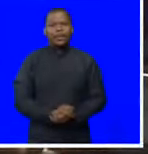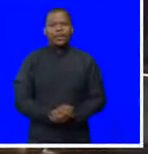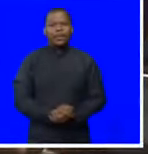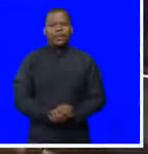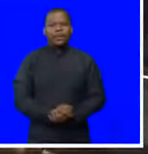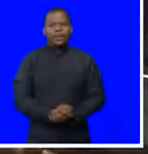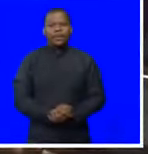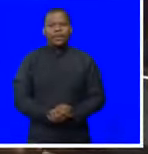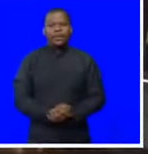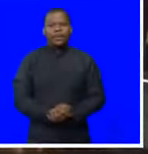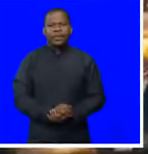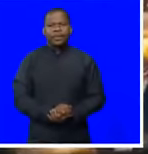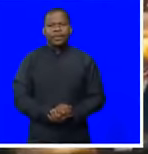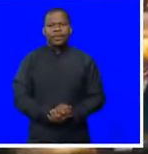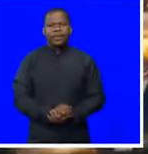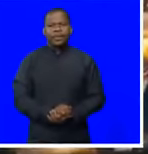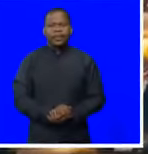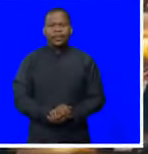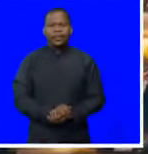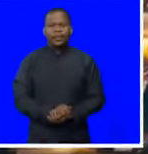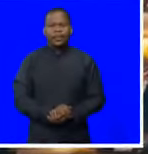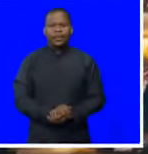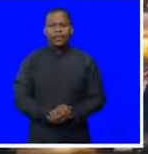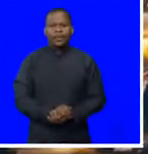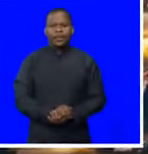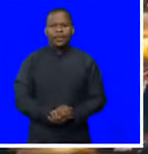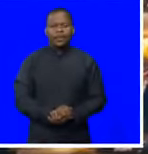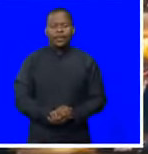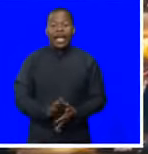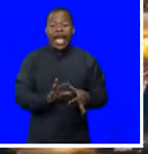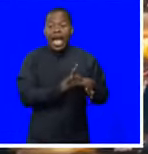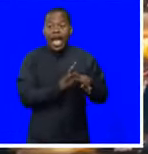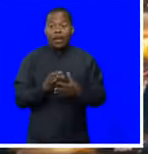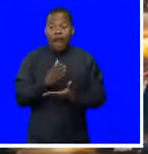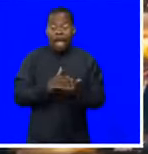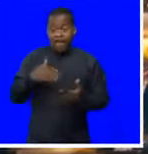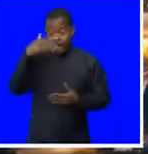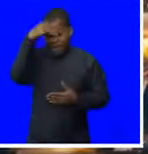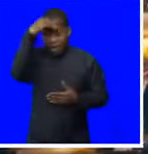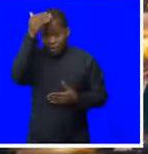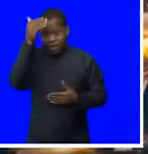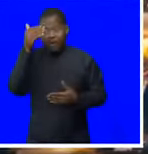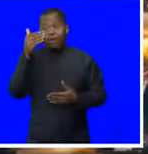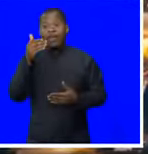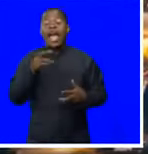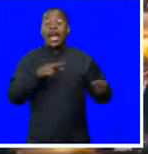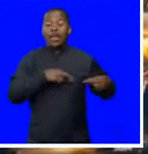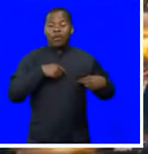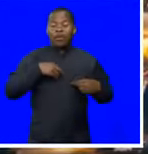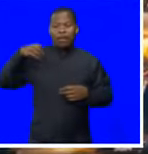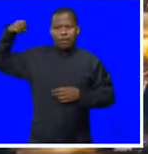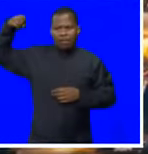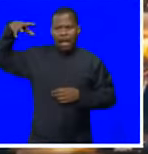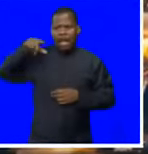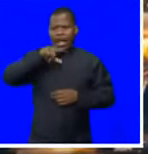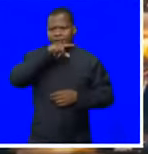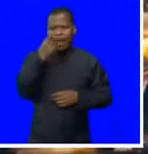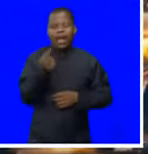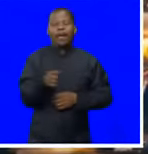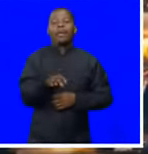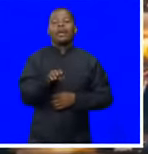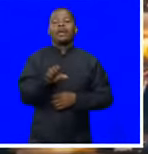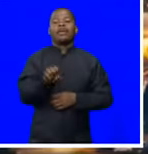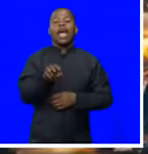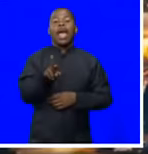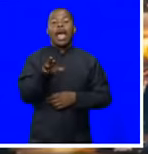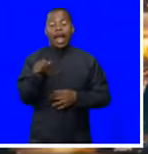ngithemba shabangu emhlume. Umlawulo mandla kuleli Eswatini Energy Regulatory Authority inhlangano basemabhizinisi business